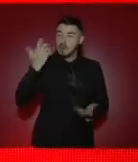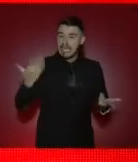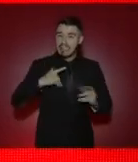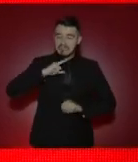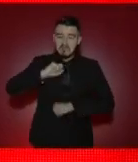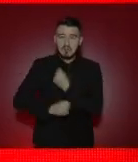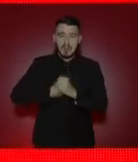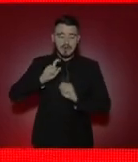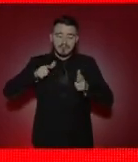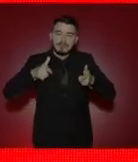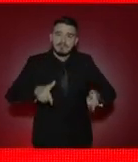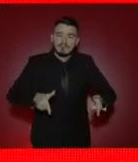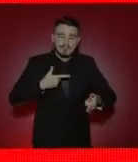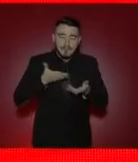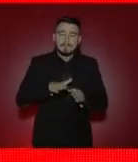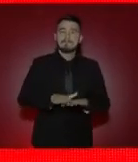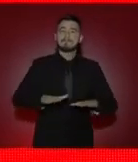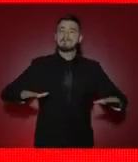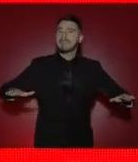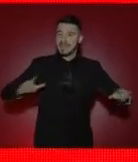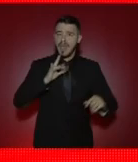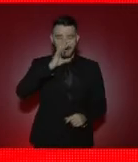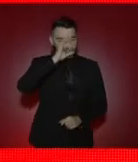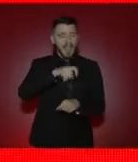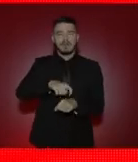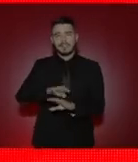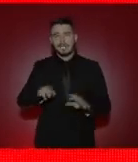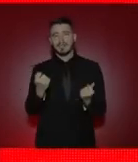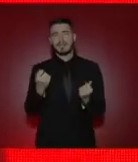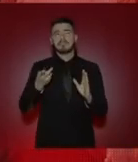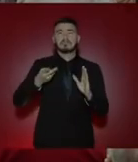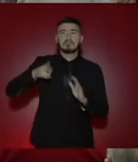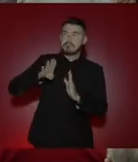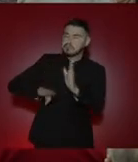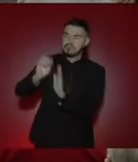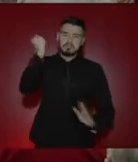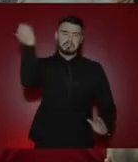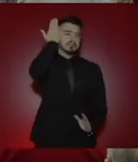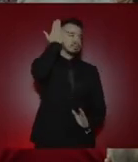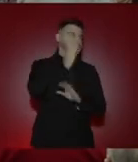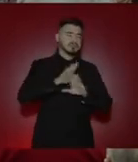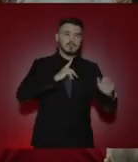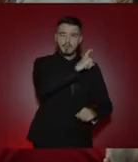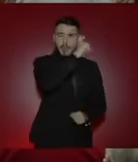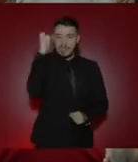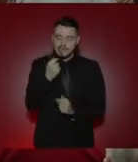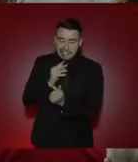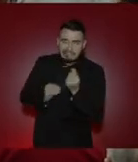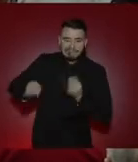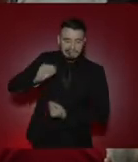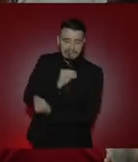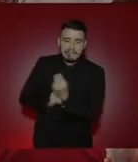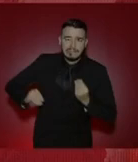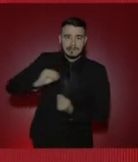τα παιδιά τους σε ακραίες συνθήκες, σε συνθήκες ακραίας ακρίβειας, που αγωνιούν να τα φέρουν βόλτα με το εισόδημά τους, που χάνουν τον ύπνο